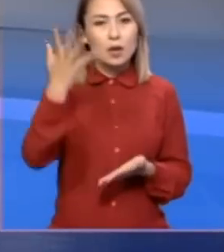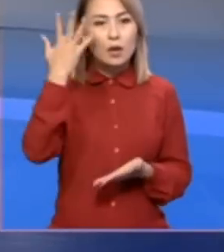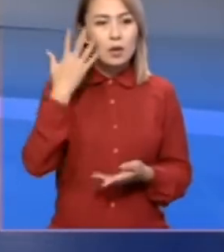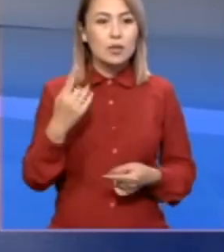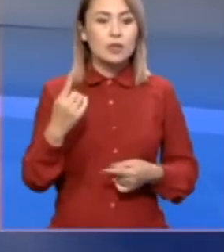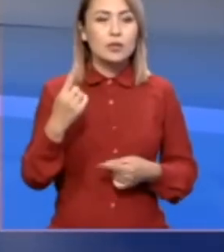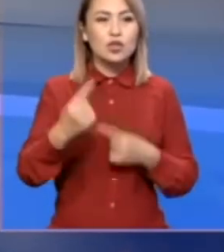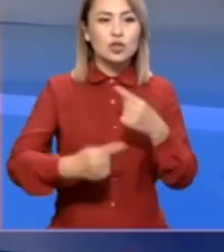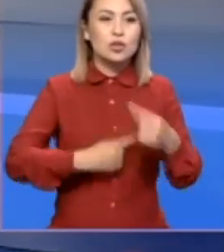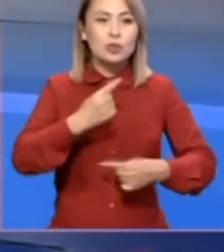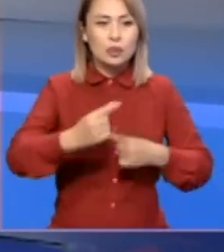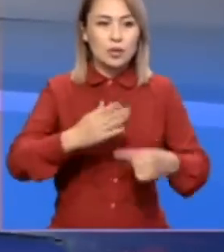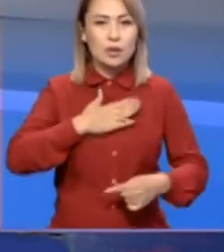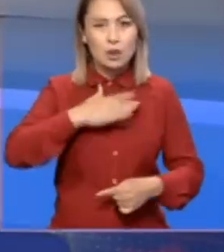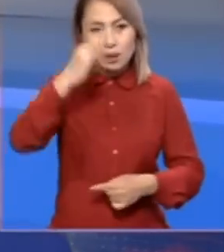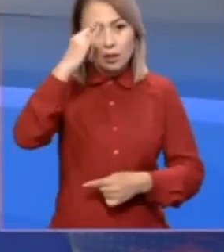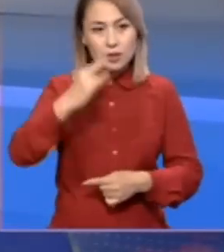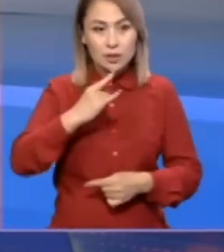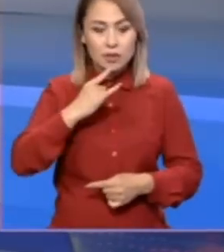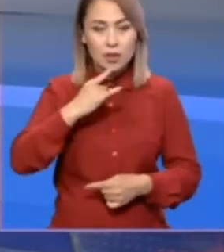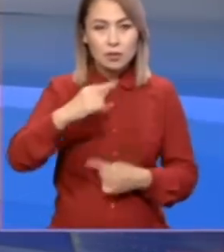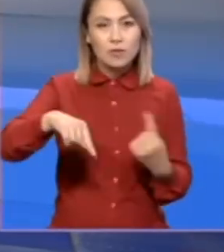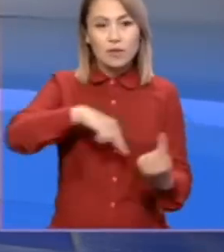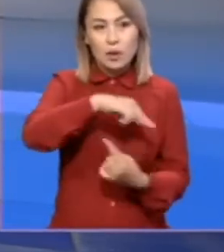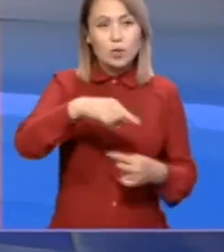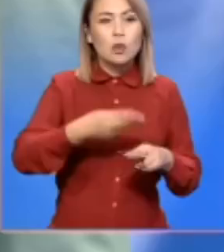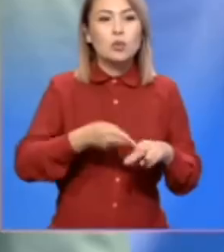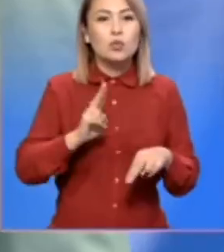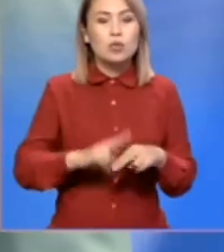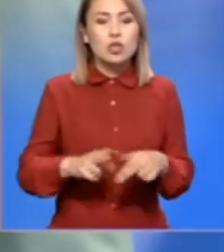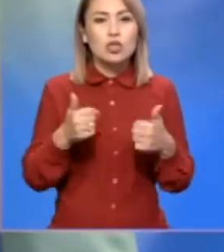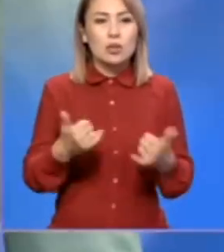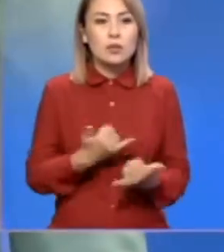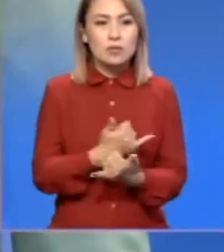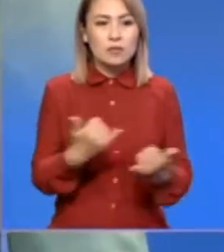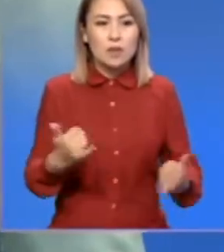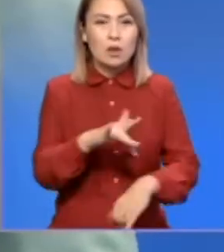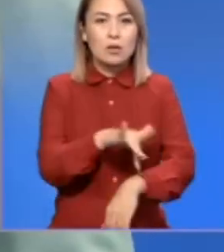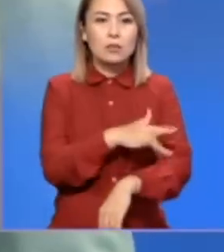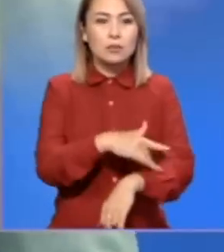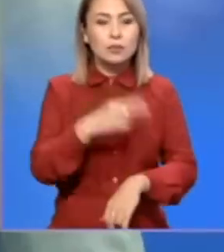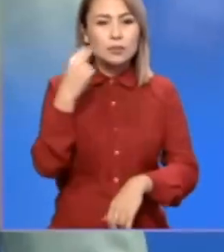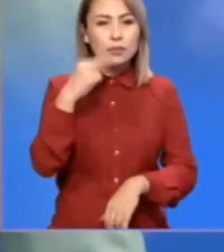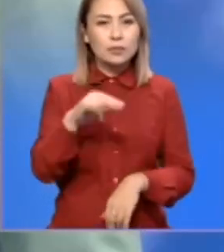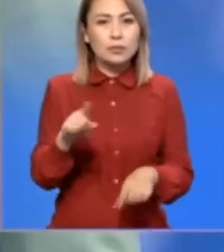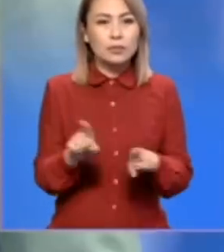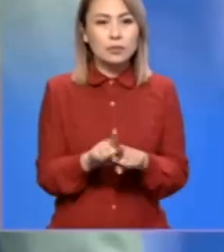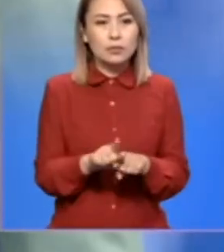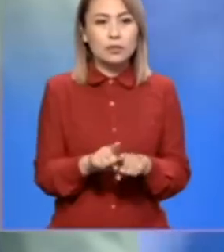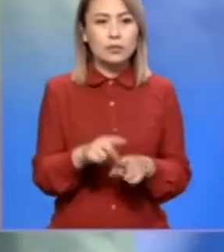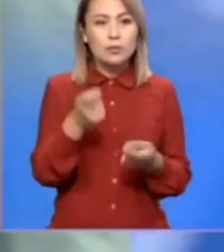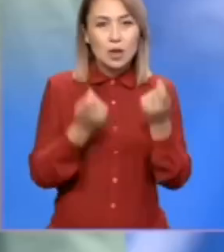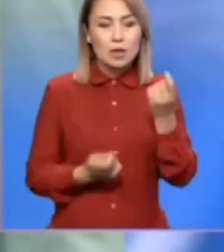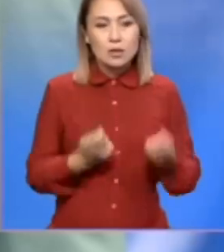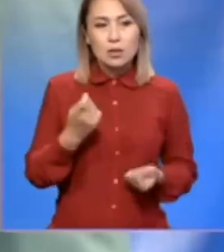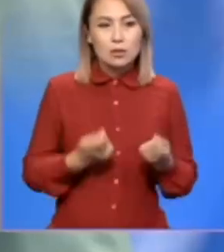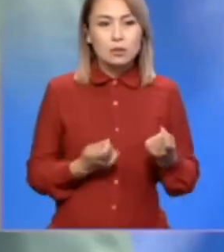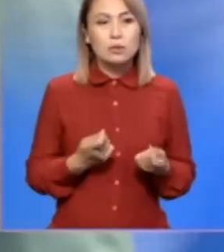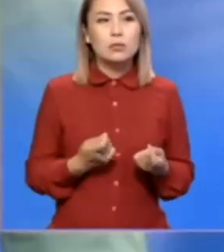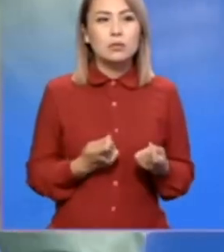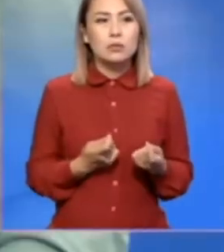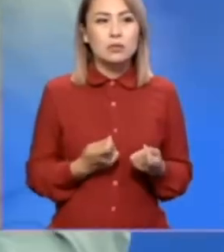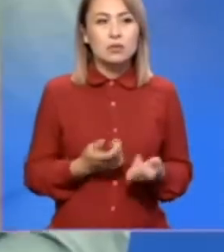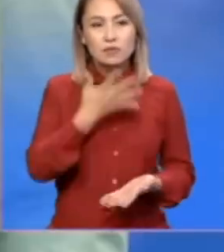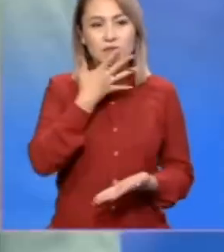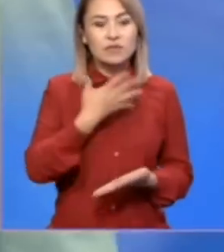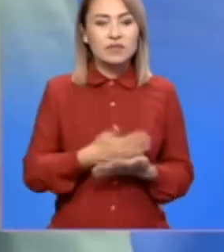міндетті түрде шамамыз келгенше жақсы қызмет көрсетіп, сапалы қызмет көрсетіп, арзан қызмет көрсетіп, елімізге